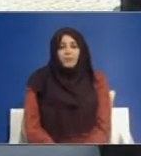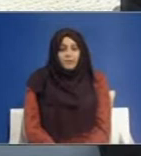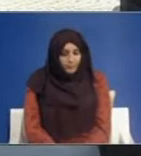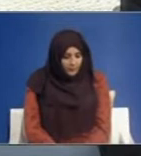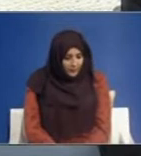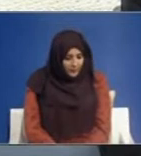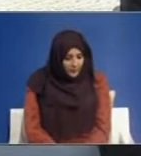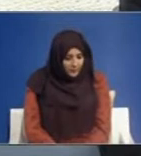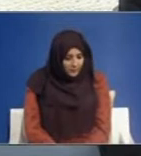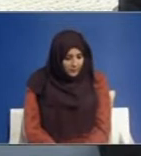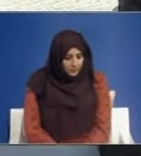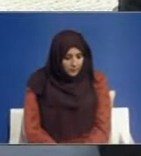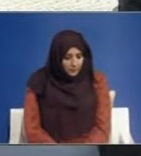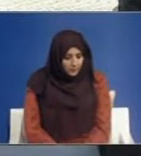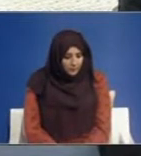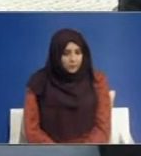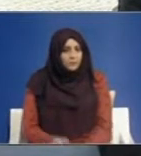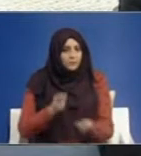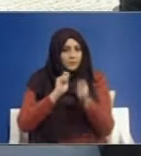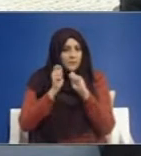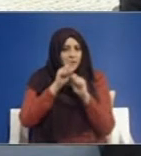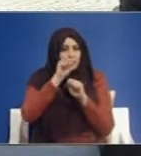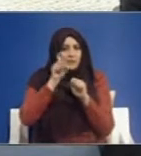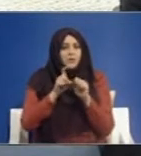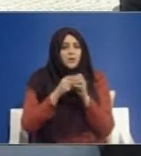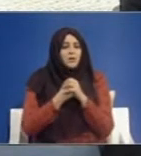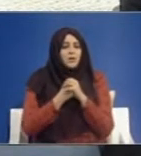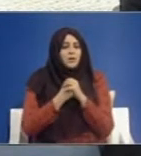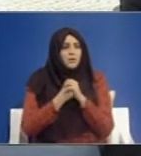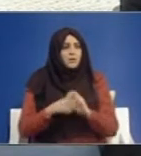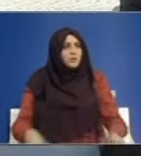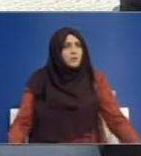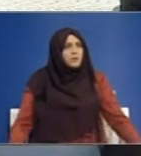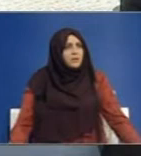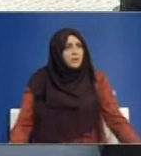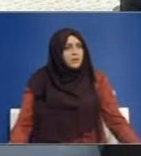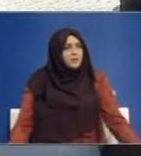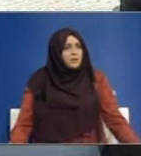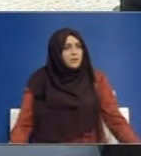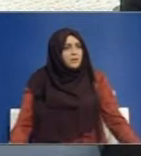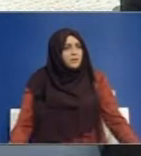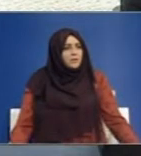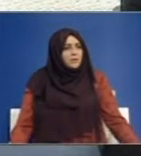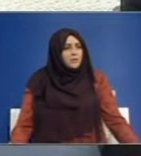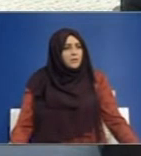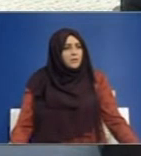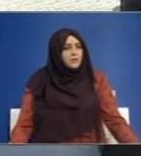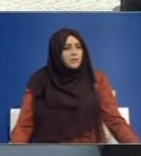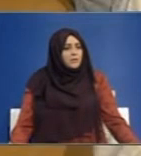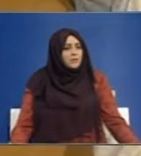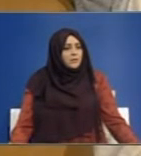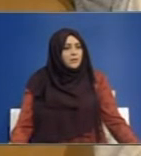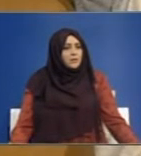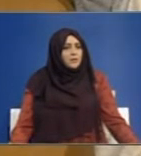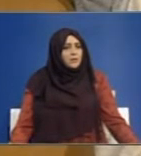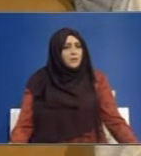سؤال مع شيخنا أبان بسألين إذا أمكن. تفضلي. الشيخ فاغ نساغ